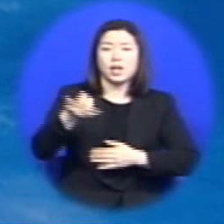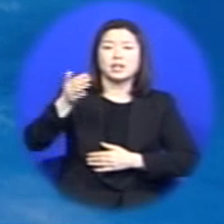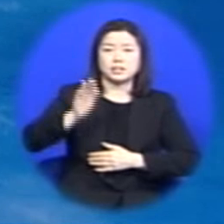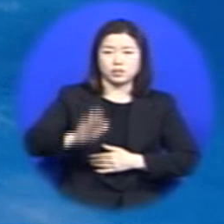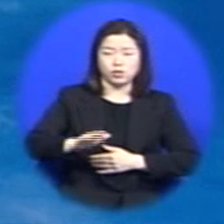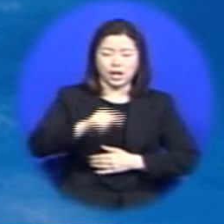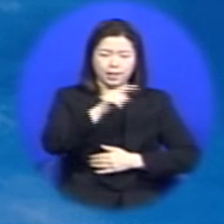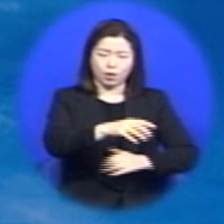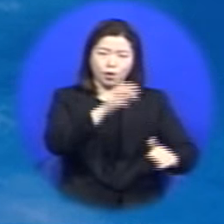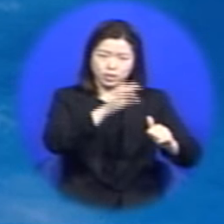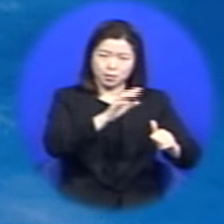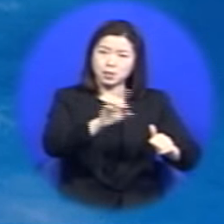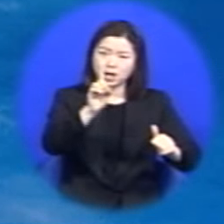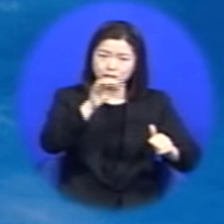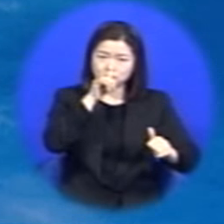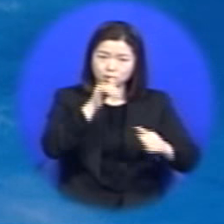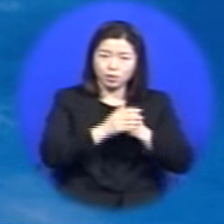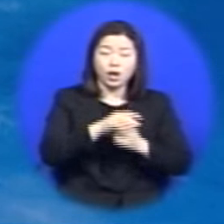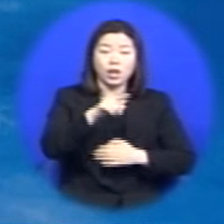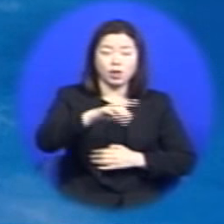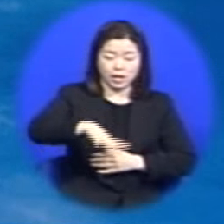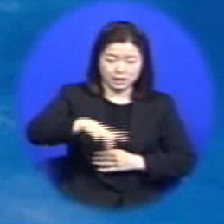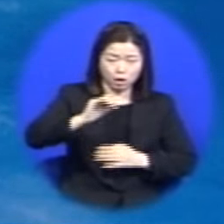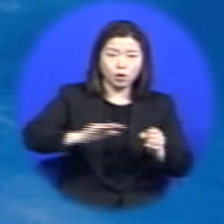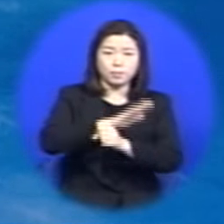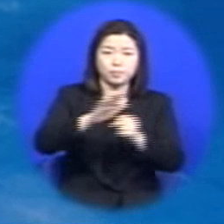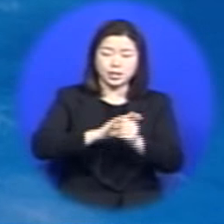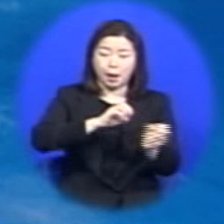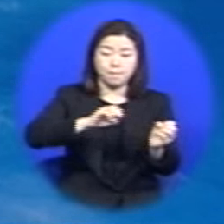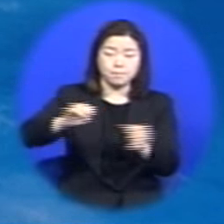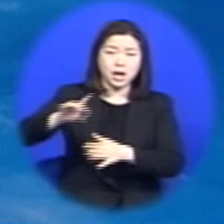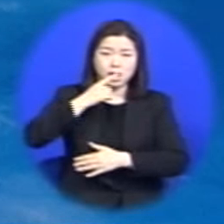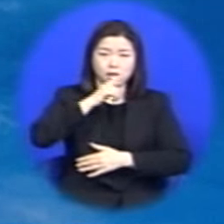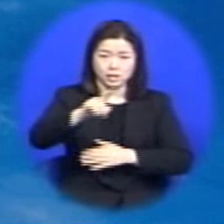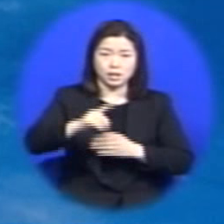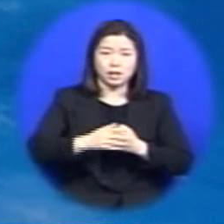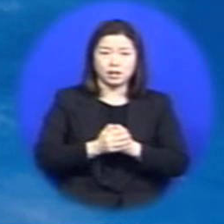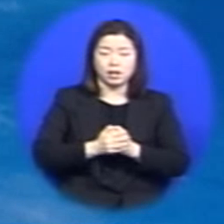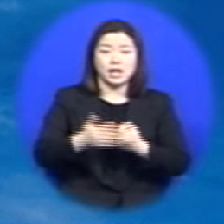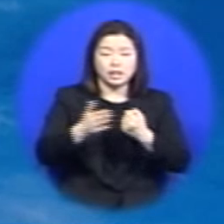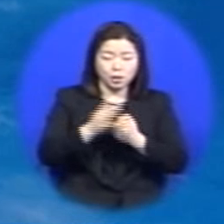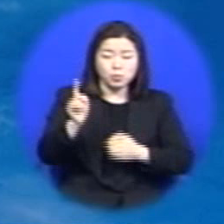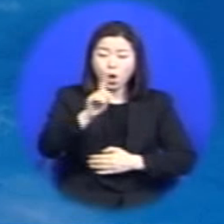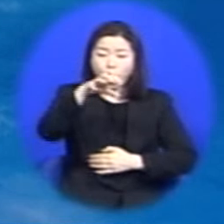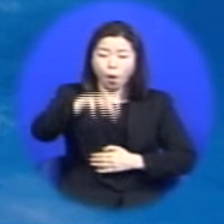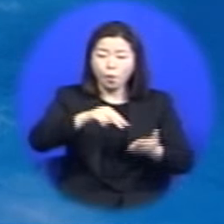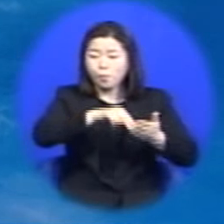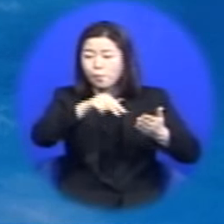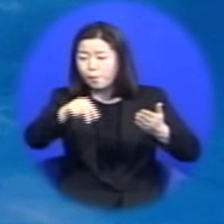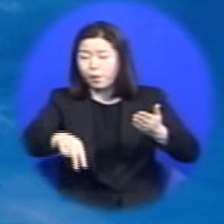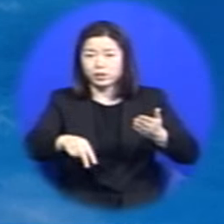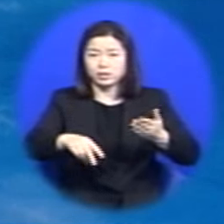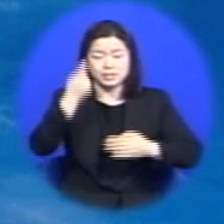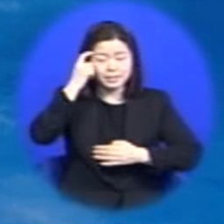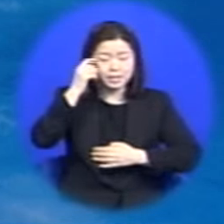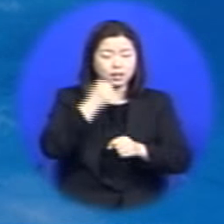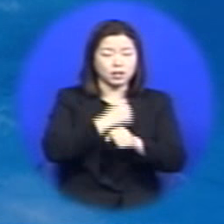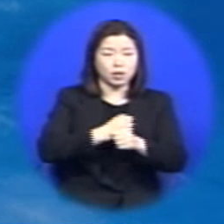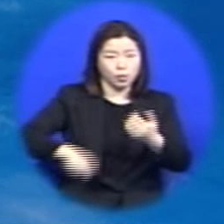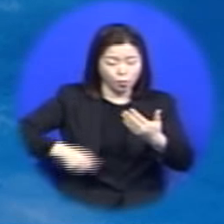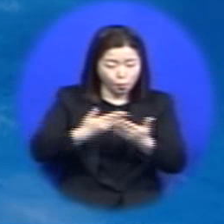너를 책망할 것이 있나니 너의 처음 사랑을 버렸느니라. 그러므로 어디서 떨어졌는지를 생각하고